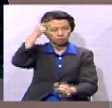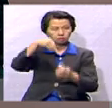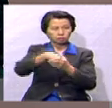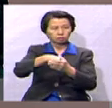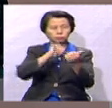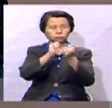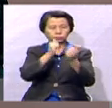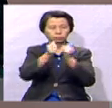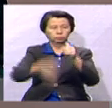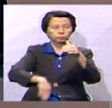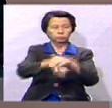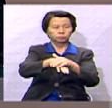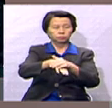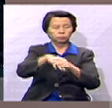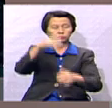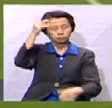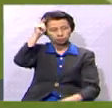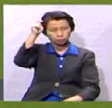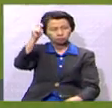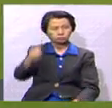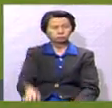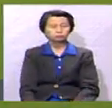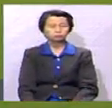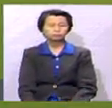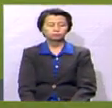bola sepak di Terengganu.